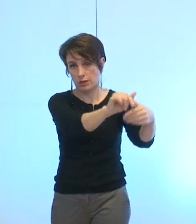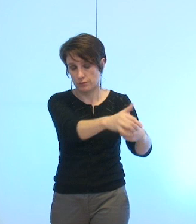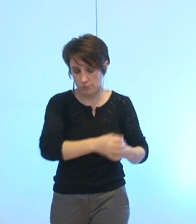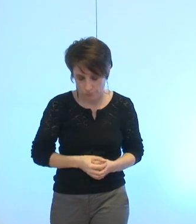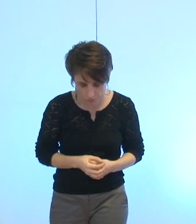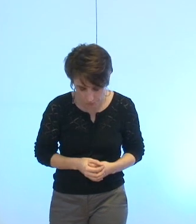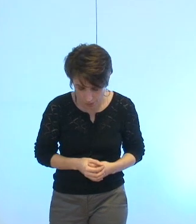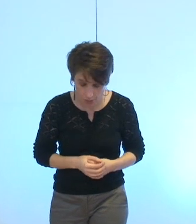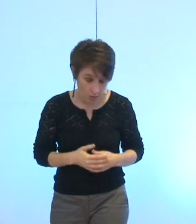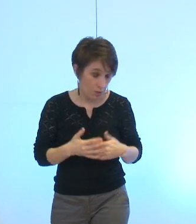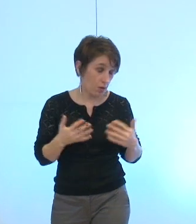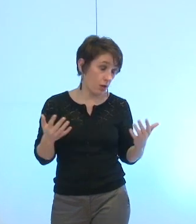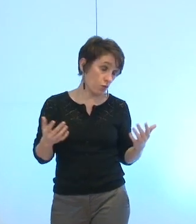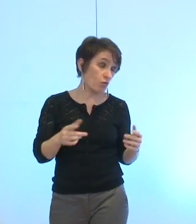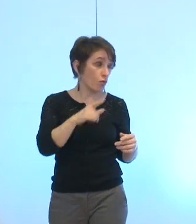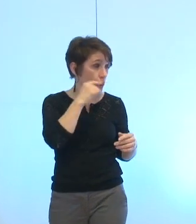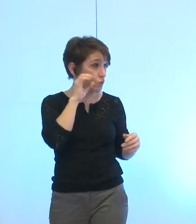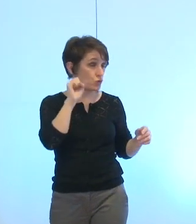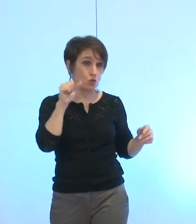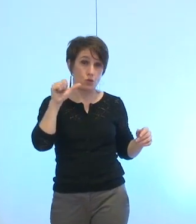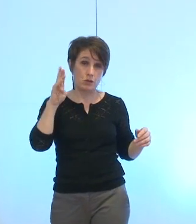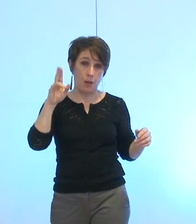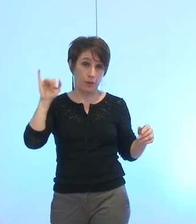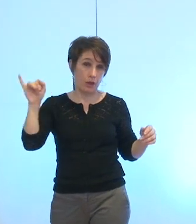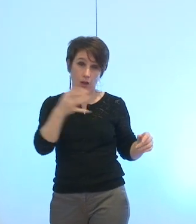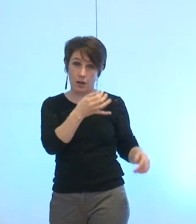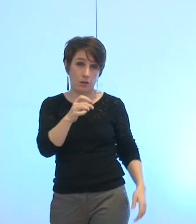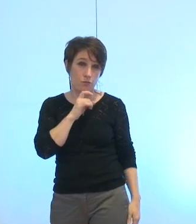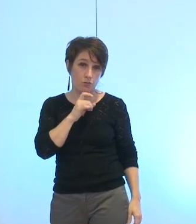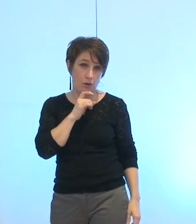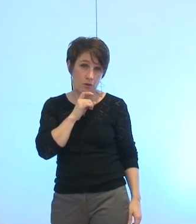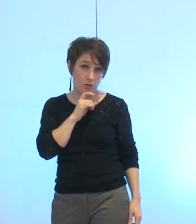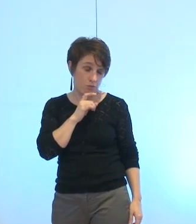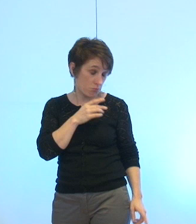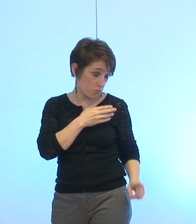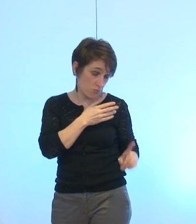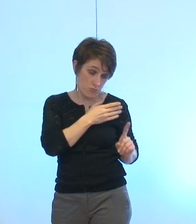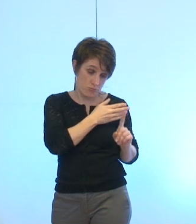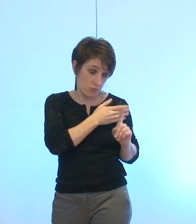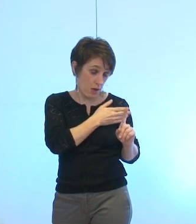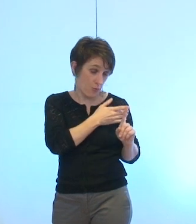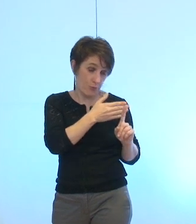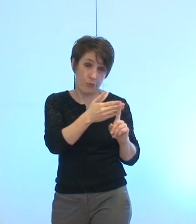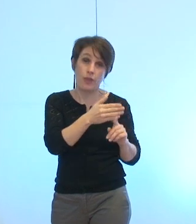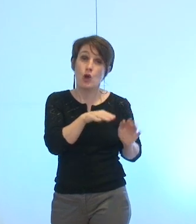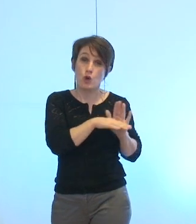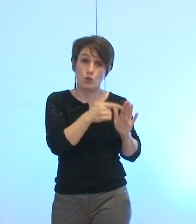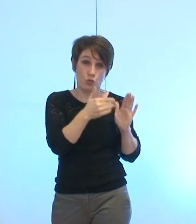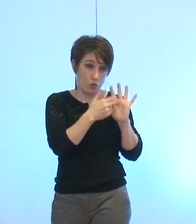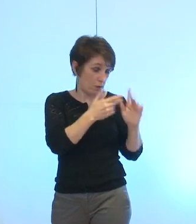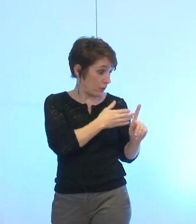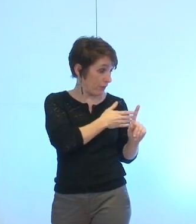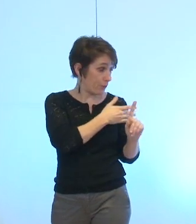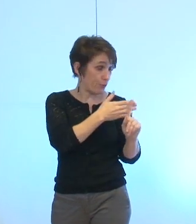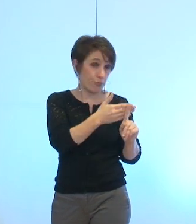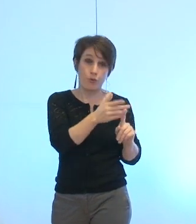de constater et Monsieur Sabri l'a rappelé que les choix qui ont été faits ce sont effectivement des choix politiques qui appartiennent à la majorité de